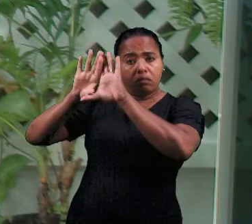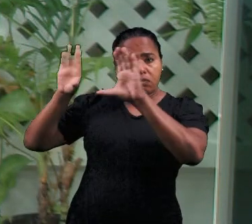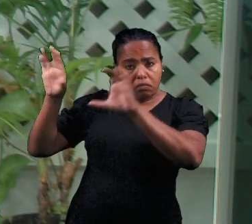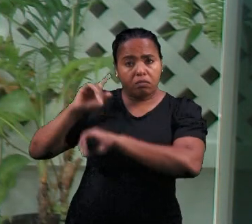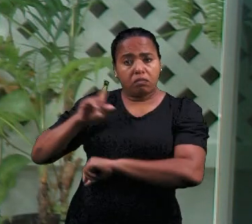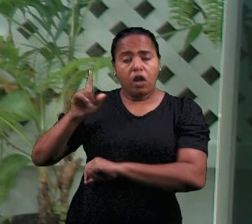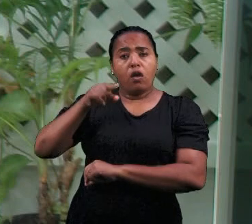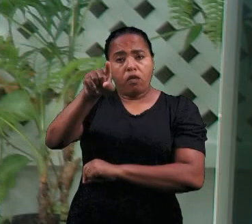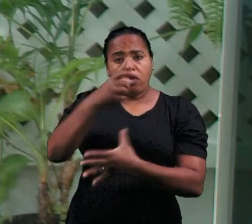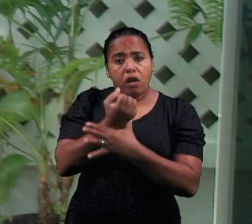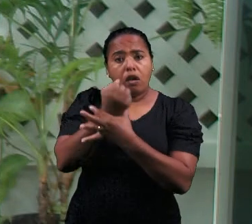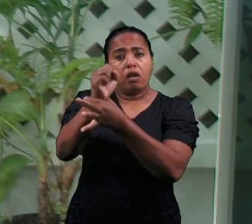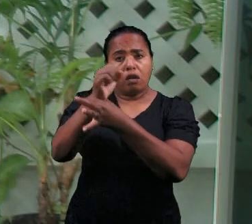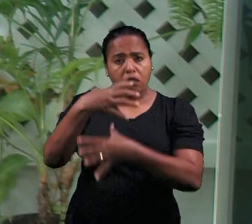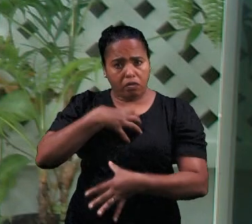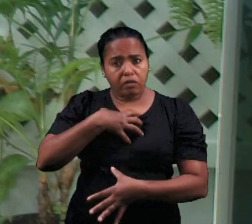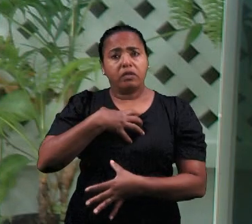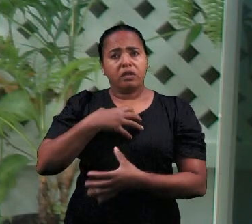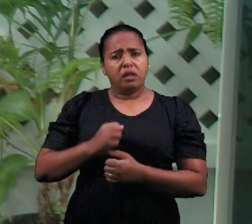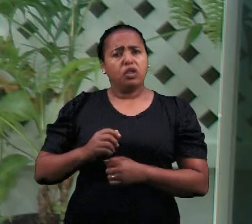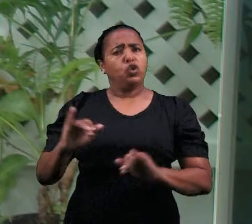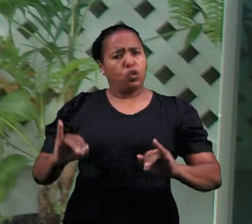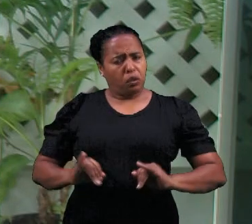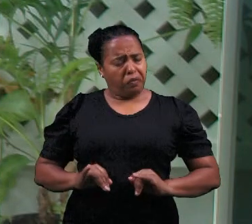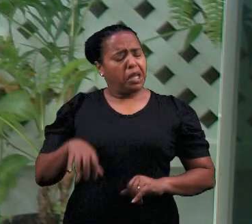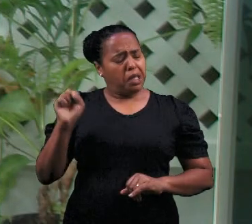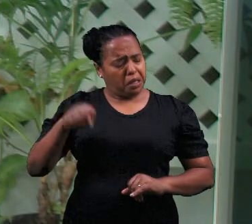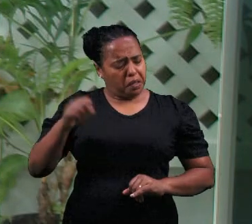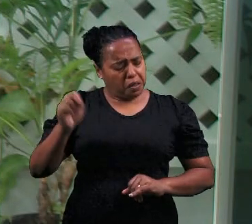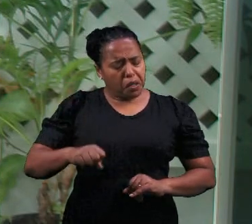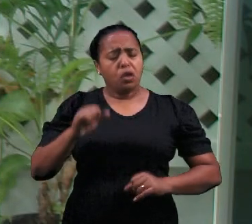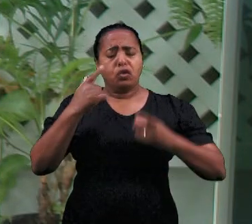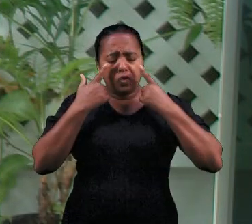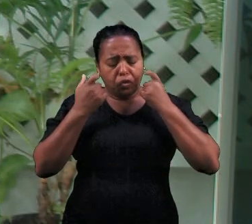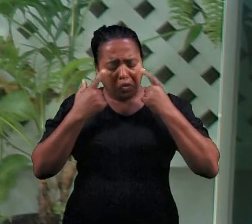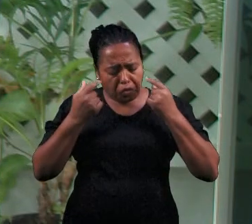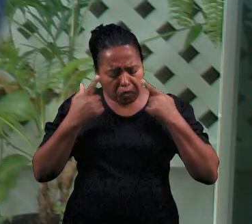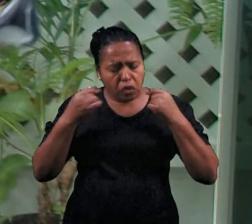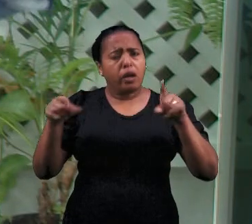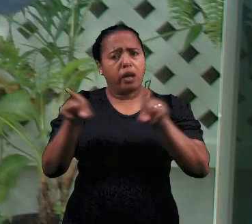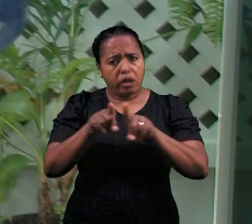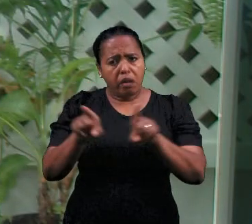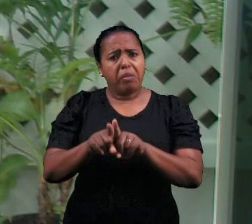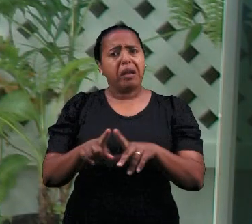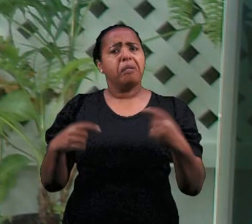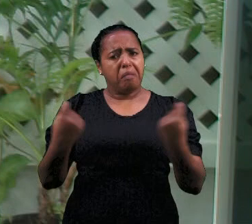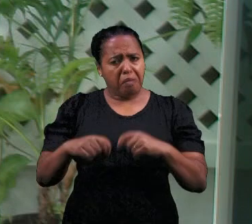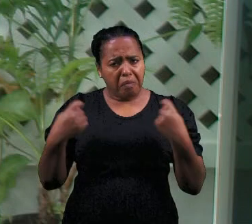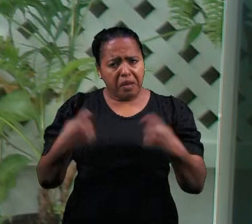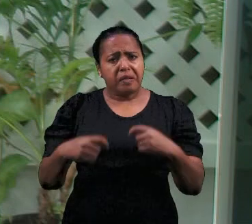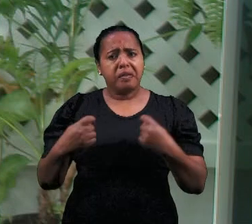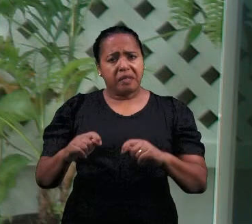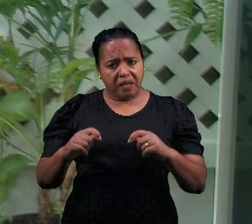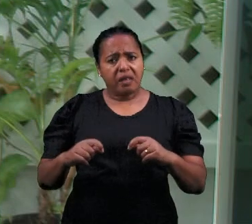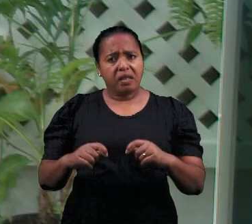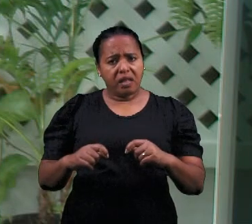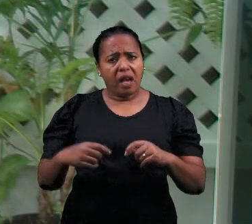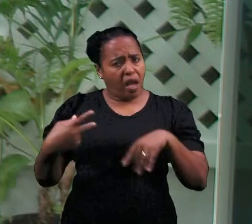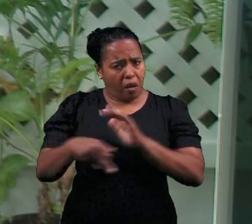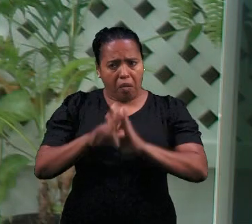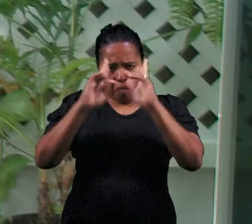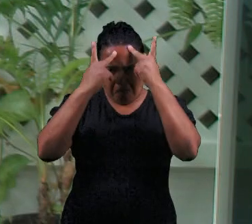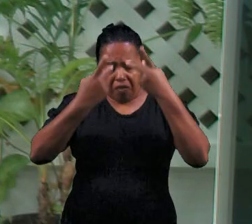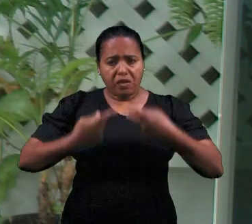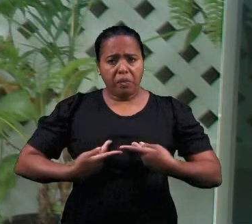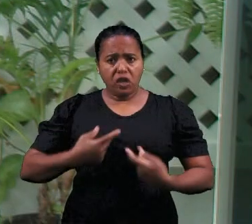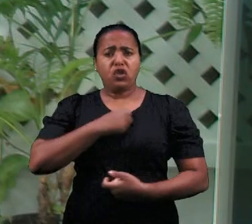Seigneur, avec Dieu, avec Jésus, avec l'éternité, vous serez sûr. Souffrir, on